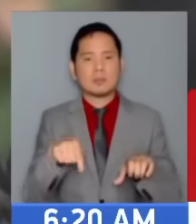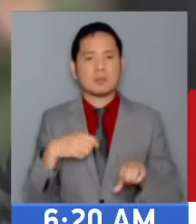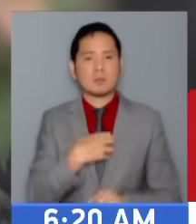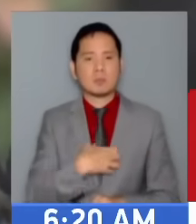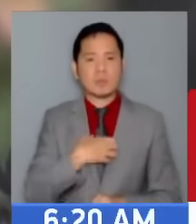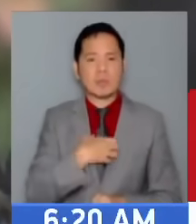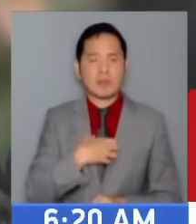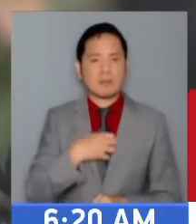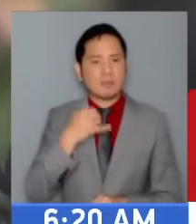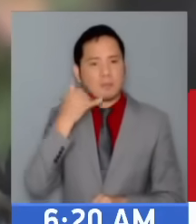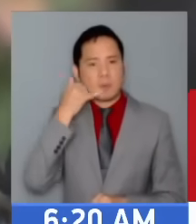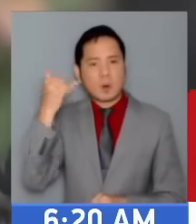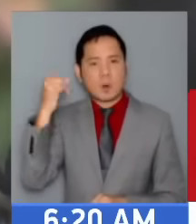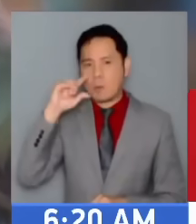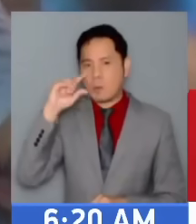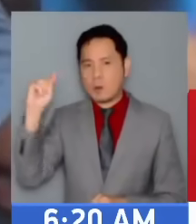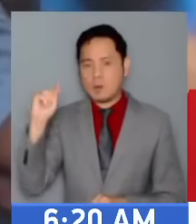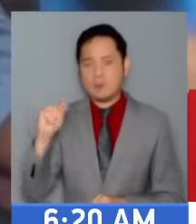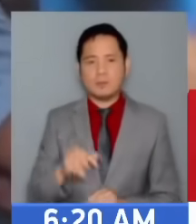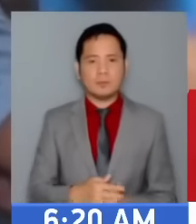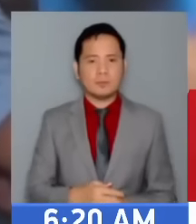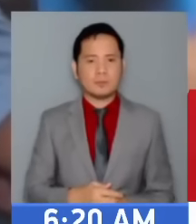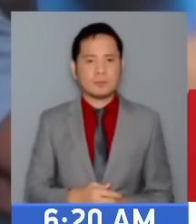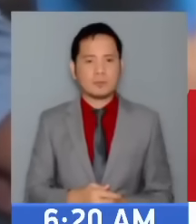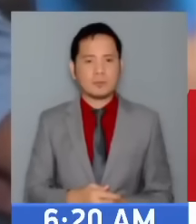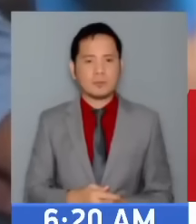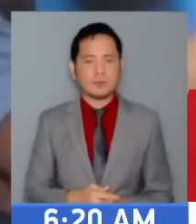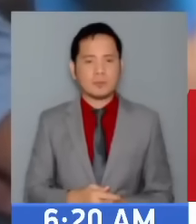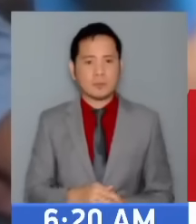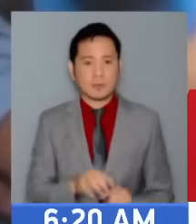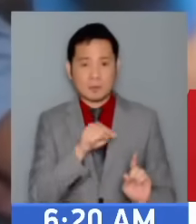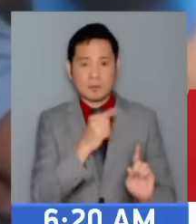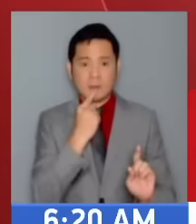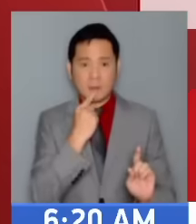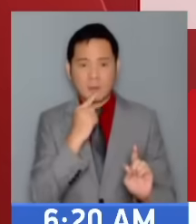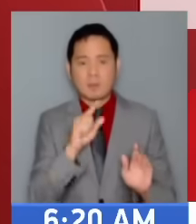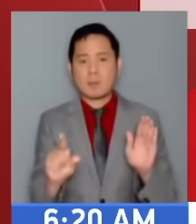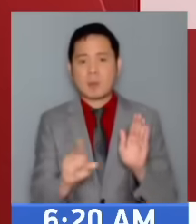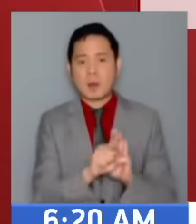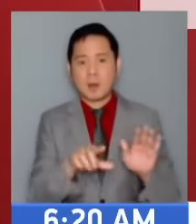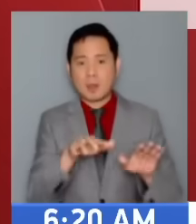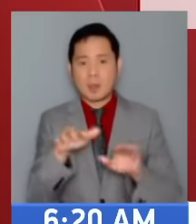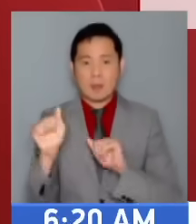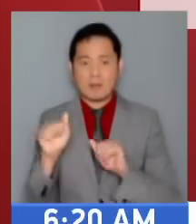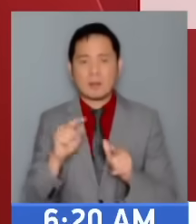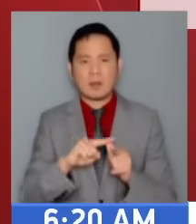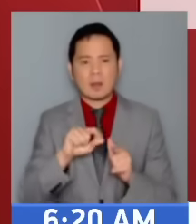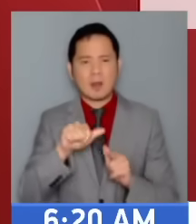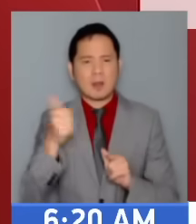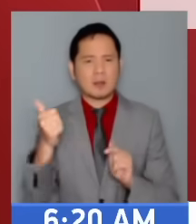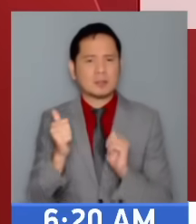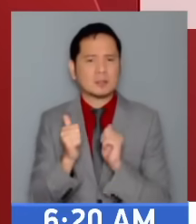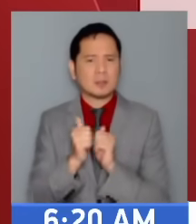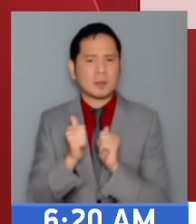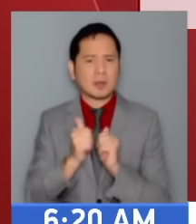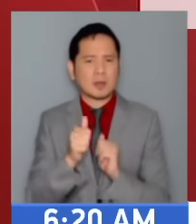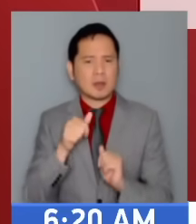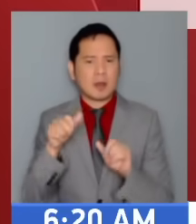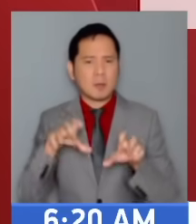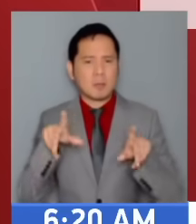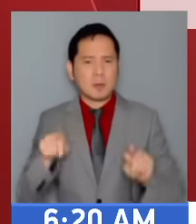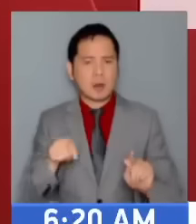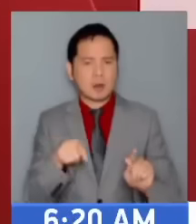pinayagang lumabas at pinagbantaan pa ng kanyang mga kasama sa apartment ang in niya diano ay isang call